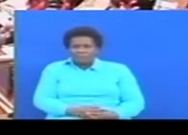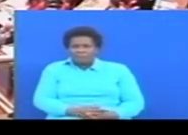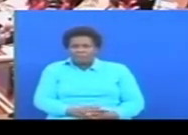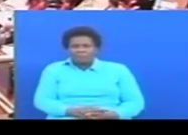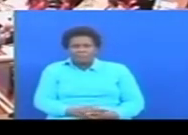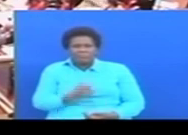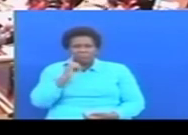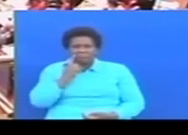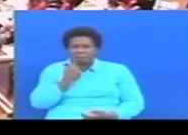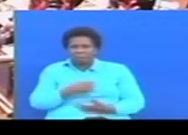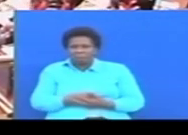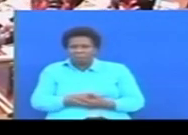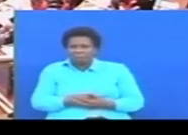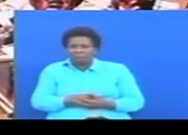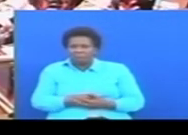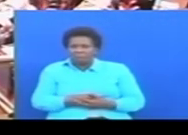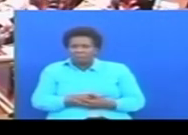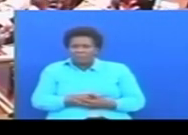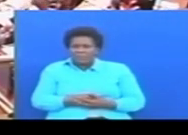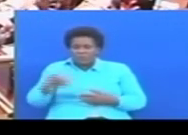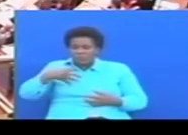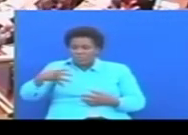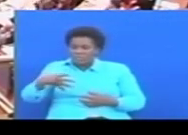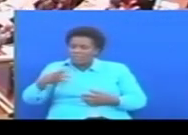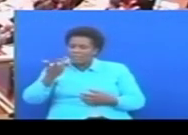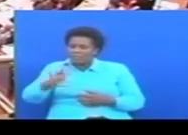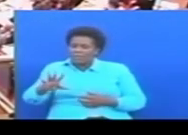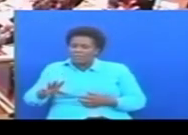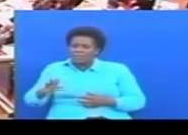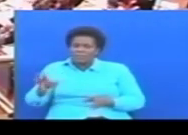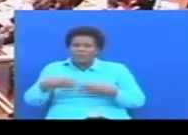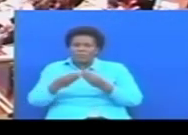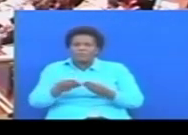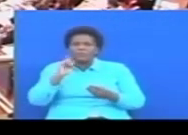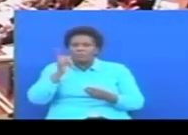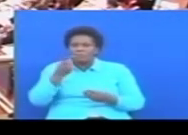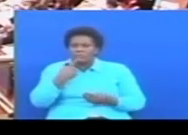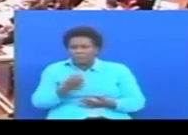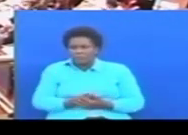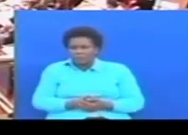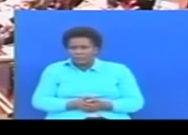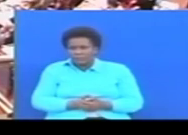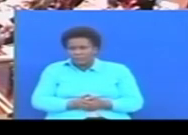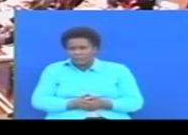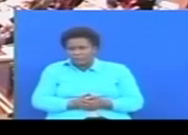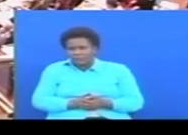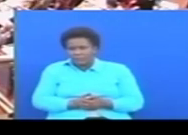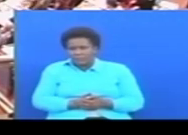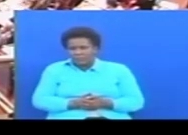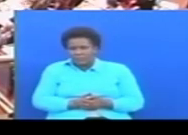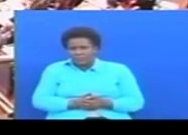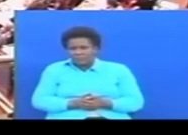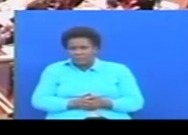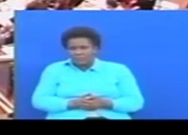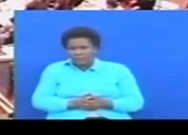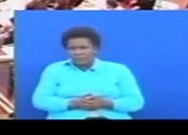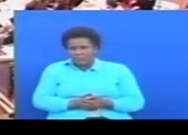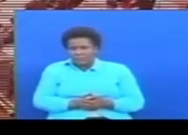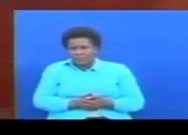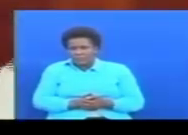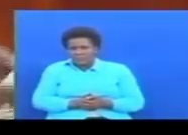na Wizara ya Maji na Umwagiliaji. Alitatolewa hapa maelezo na bila